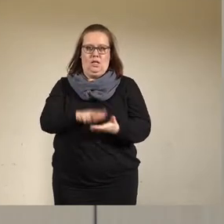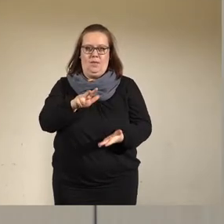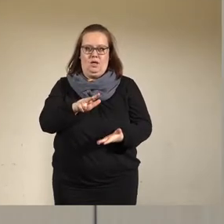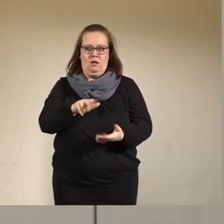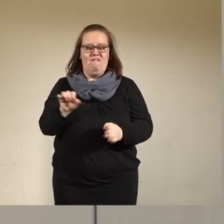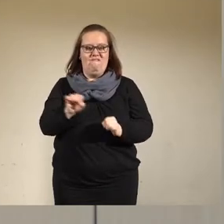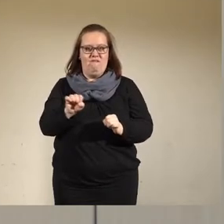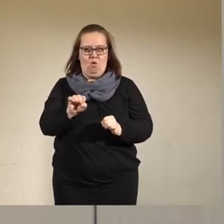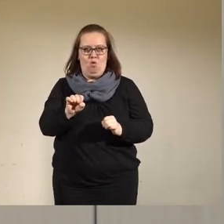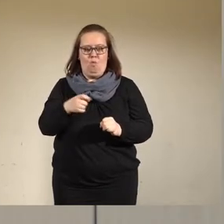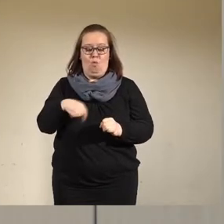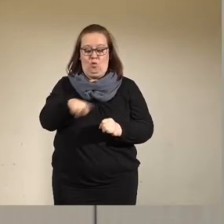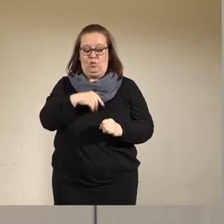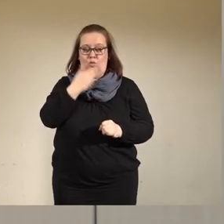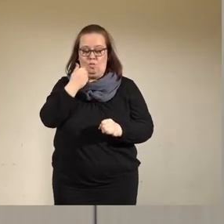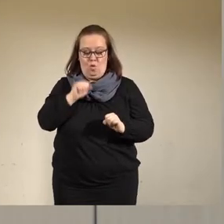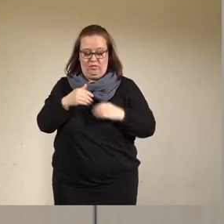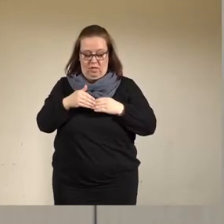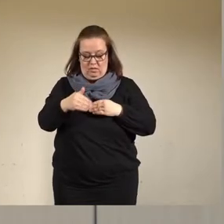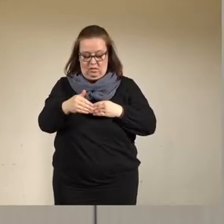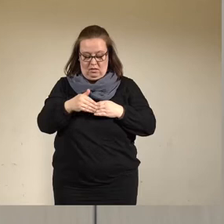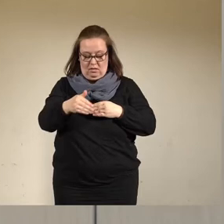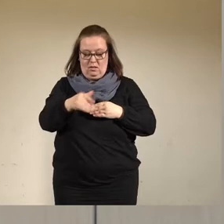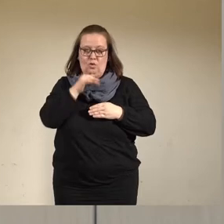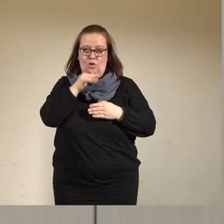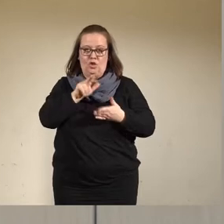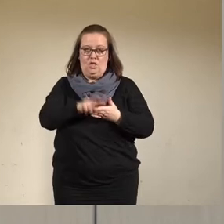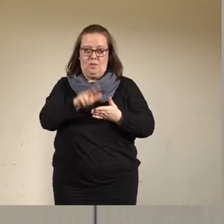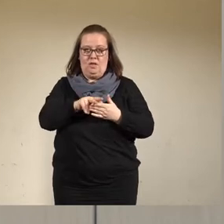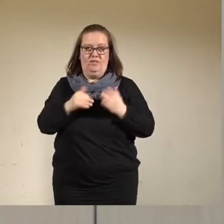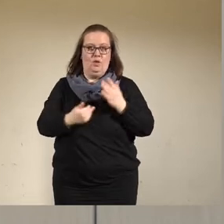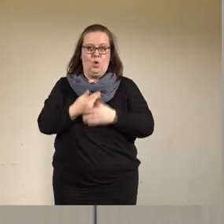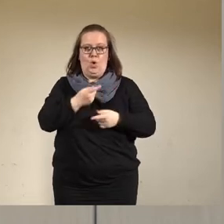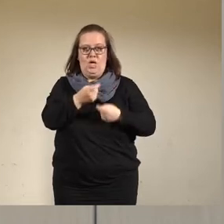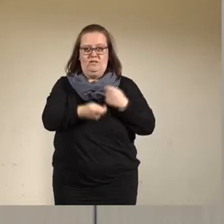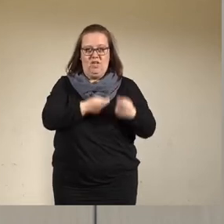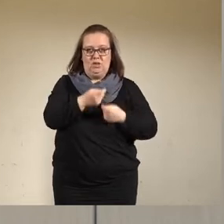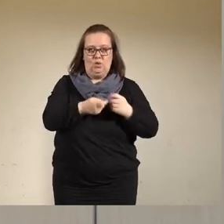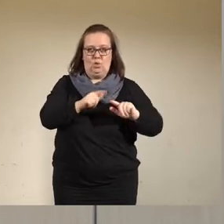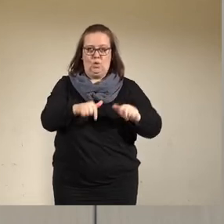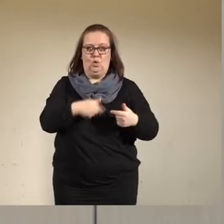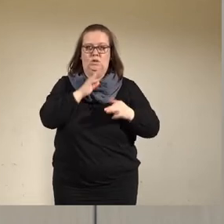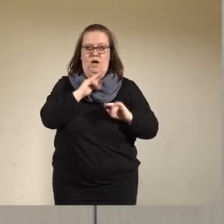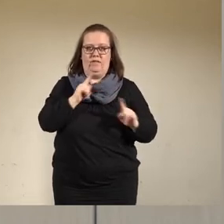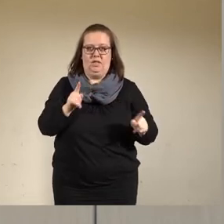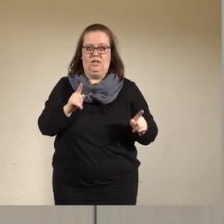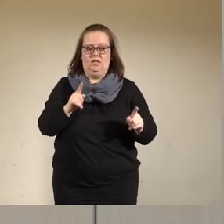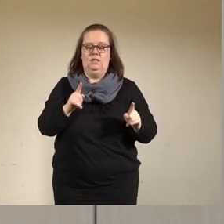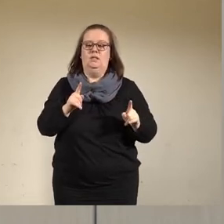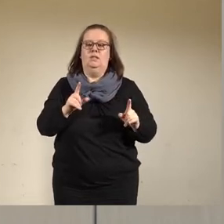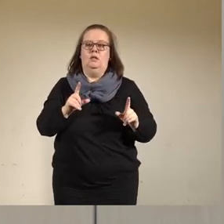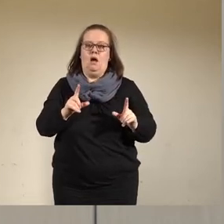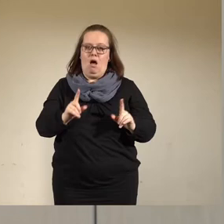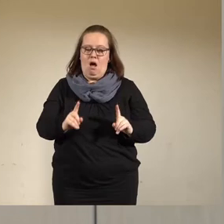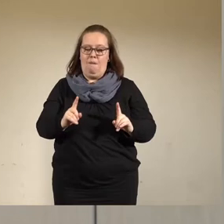es uns in dieser Zeit nicht möglich sein wird, neue Investitionsvorhaben zu beginnen. Aber auch das